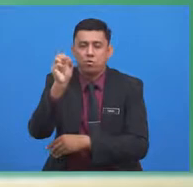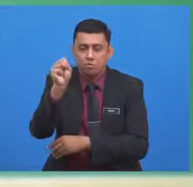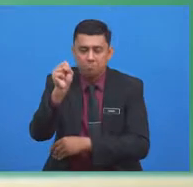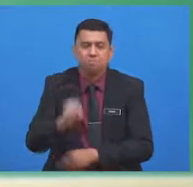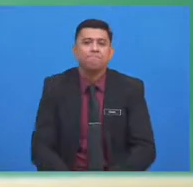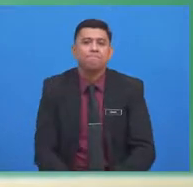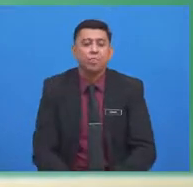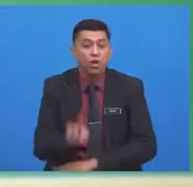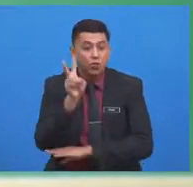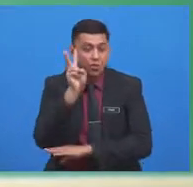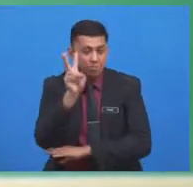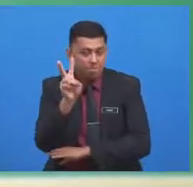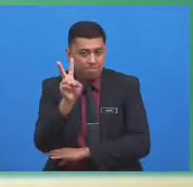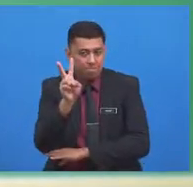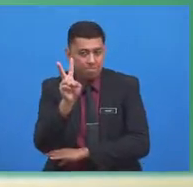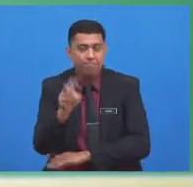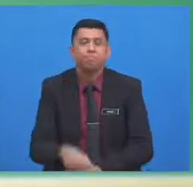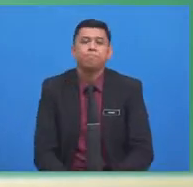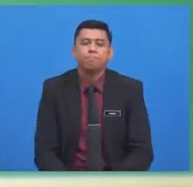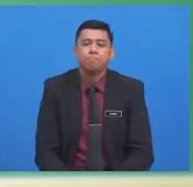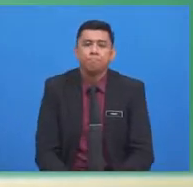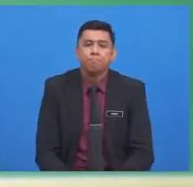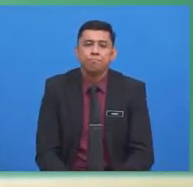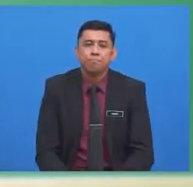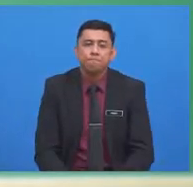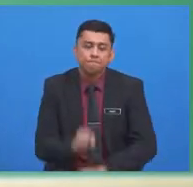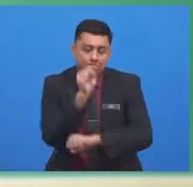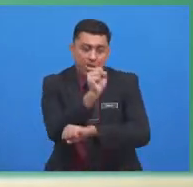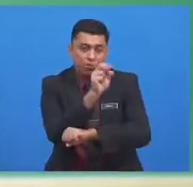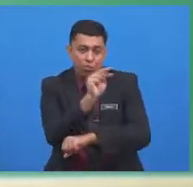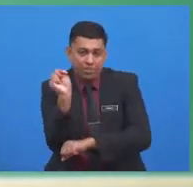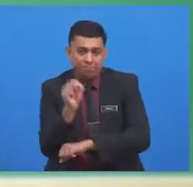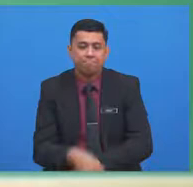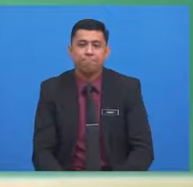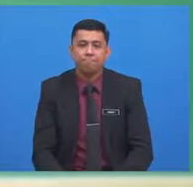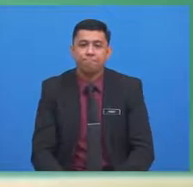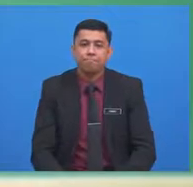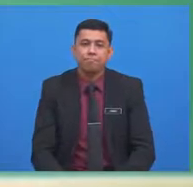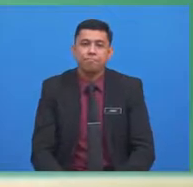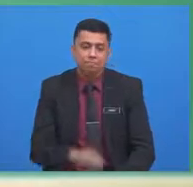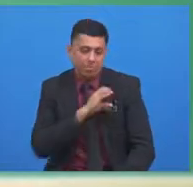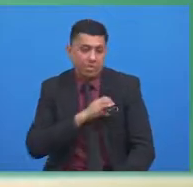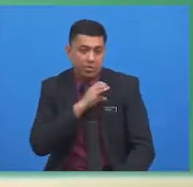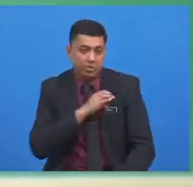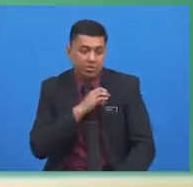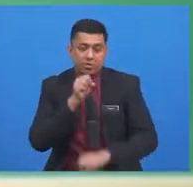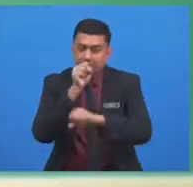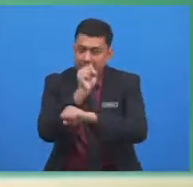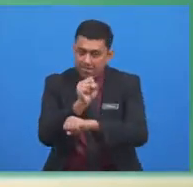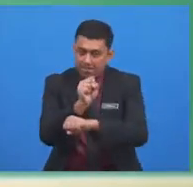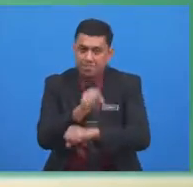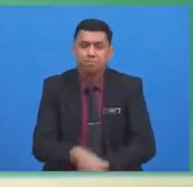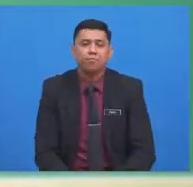Faktor kedua yang mempengaruhi proses luluh hawa ialah batuan. Ciri-ciri batuan seperti